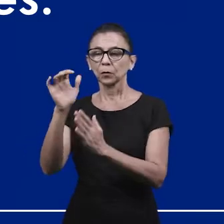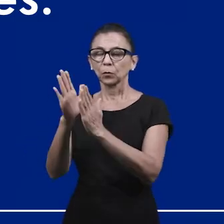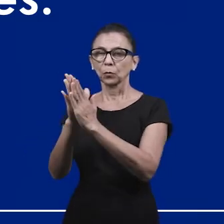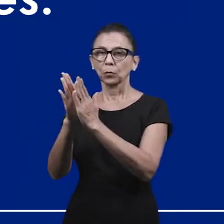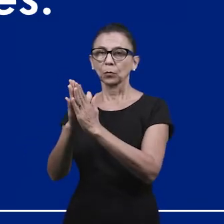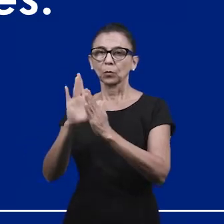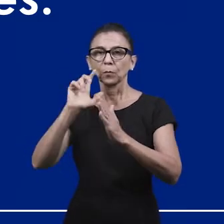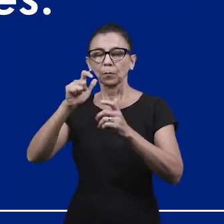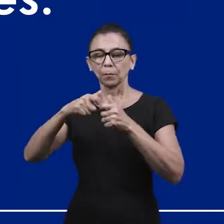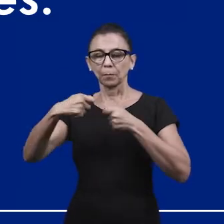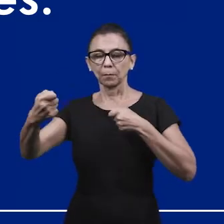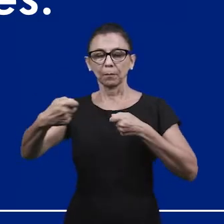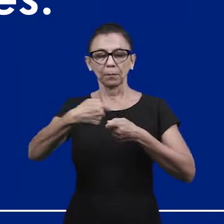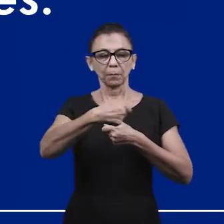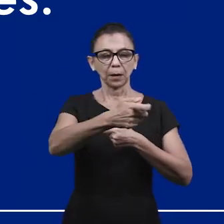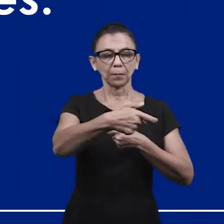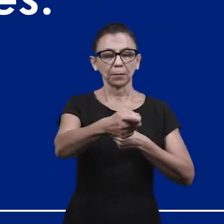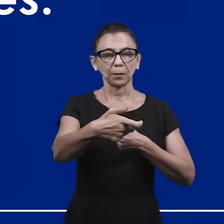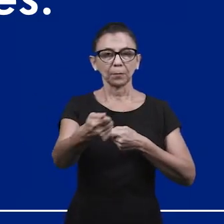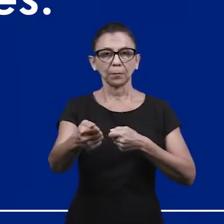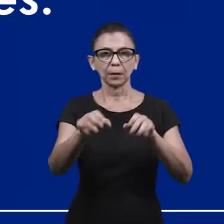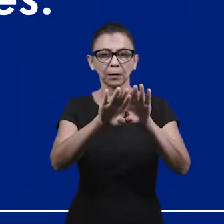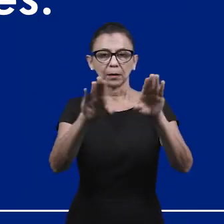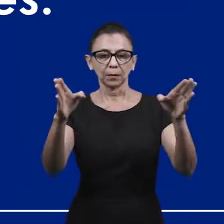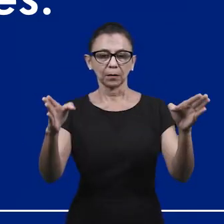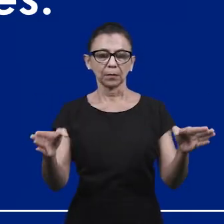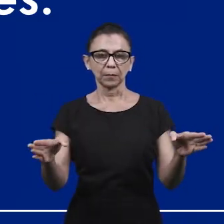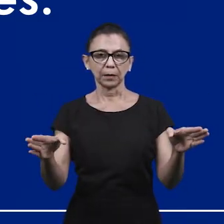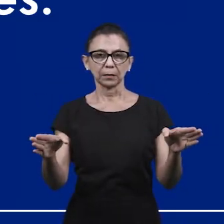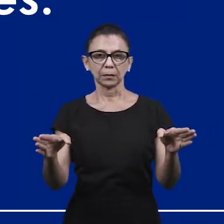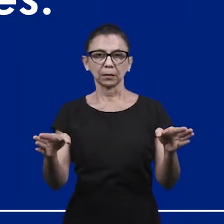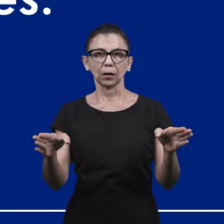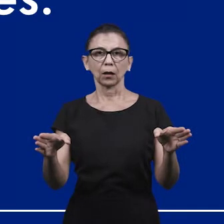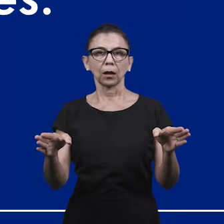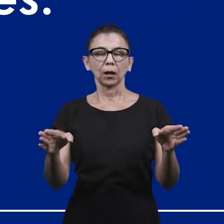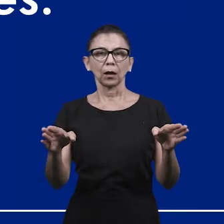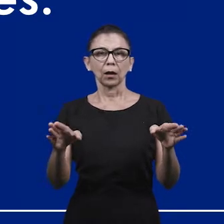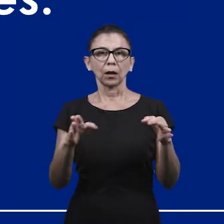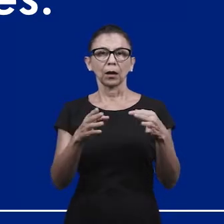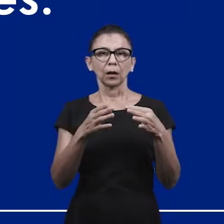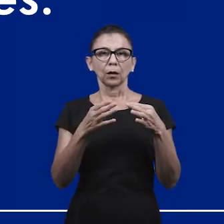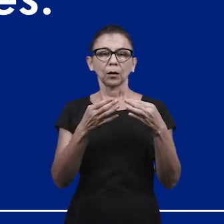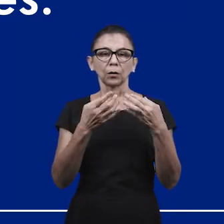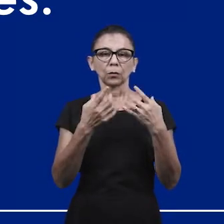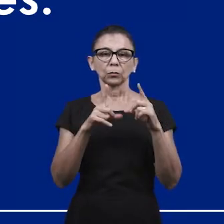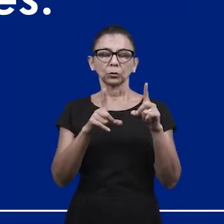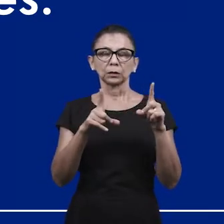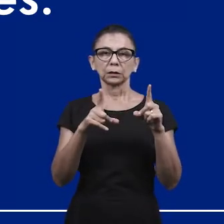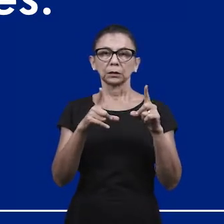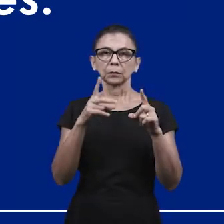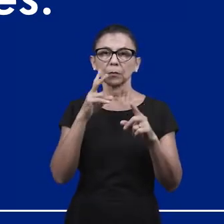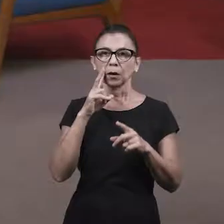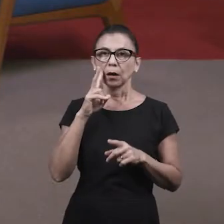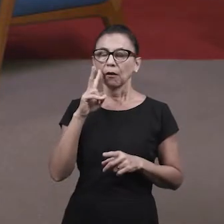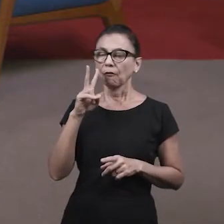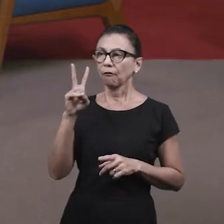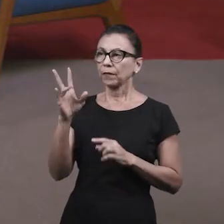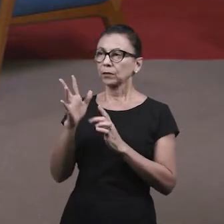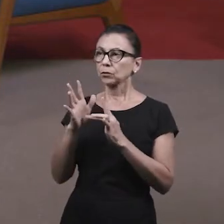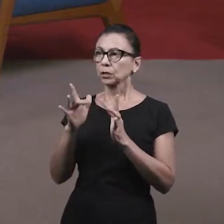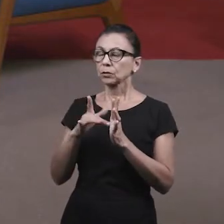donné. Leurs yeux se sont ouverts, ils ont connu, et lui, il a disparu de devant eux. Ça,